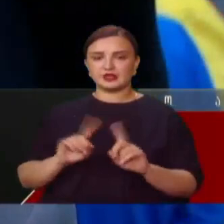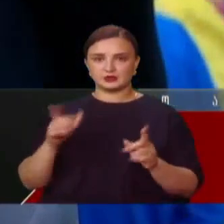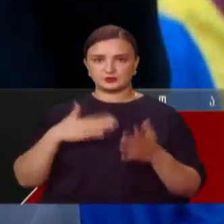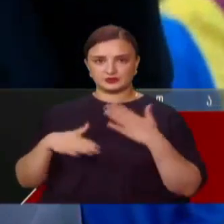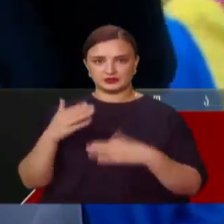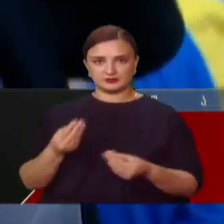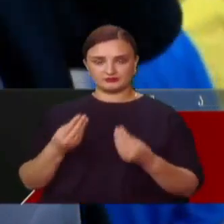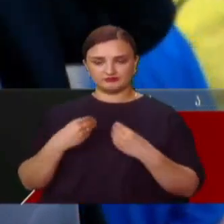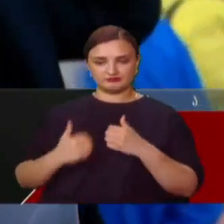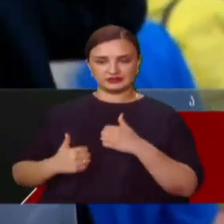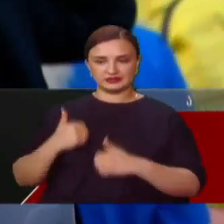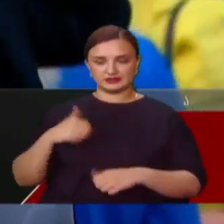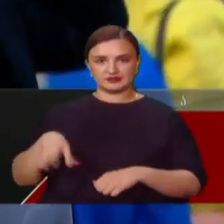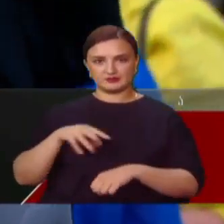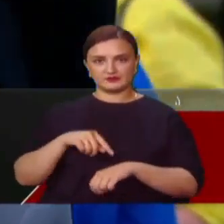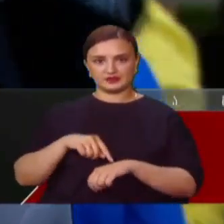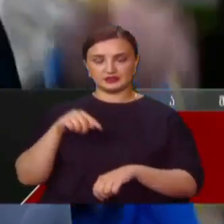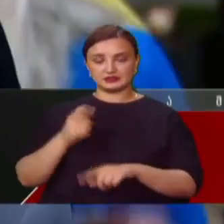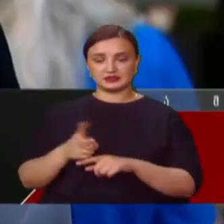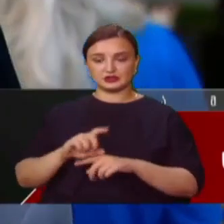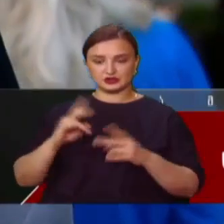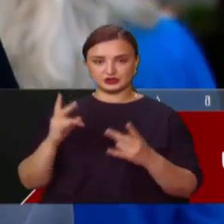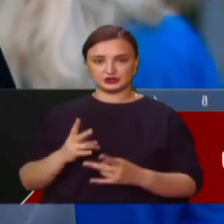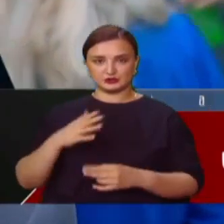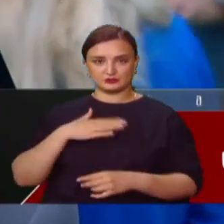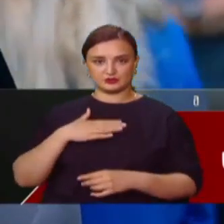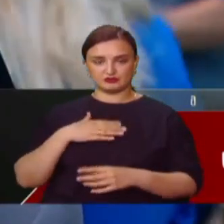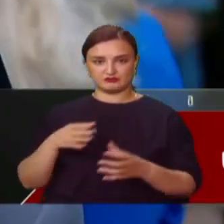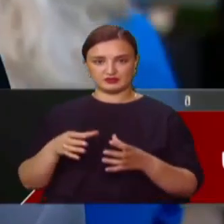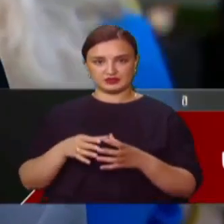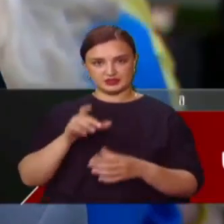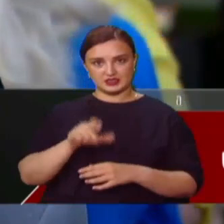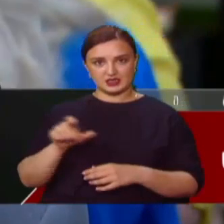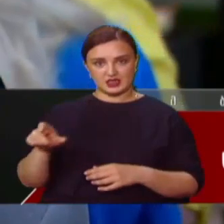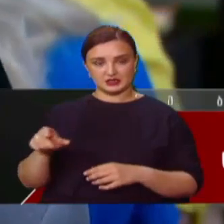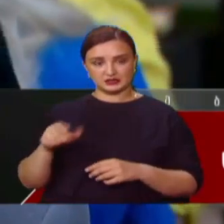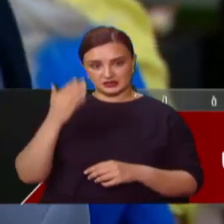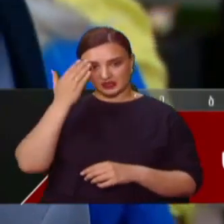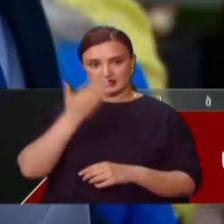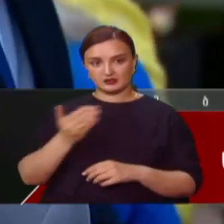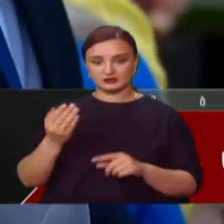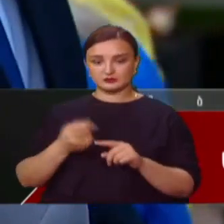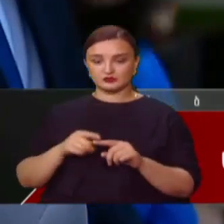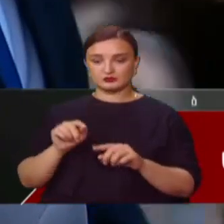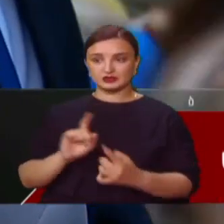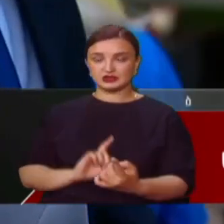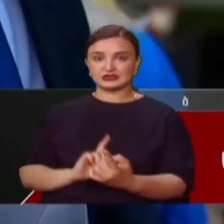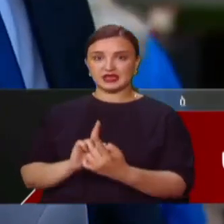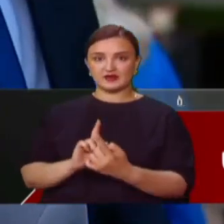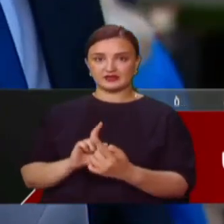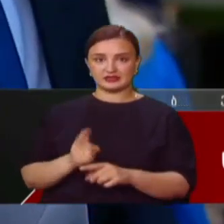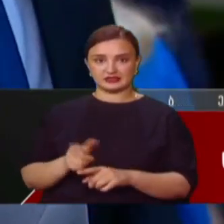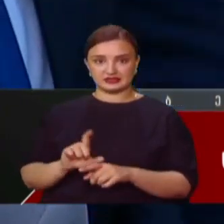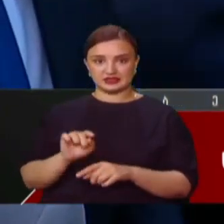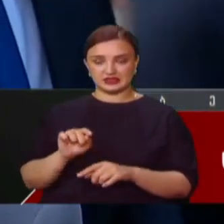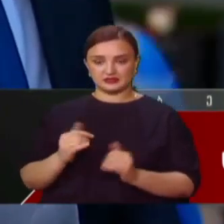kaçkes siyama kes kansda, da sasalın çirde bıda. Çünkü halk sakıdan gavam dinare is, masta bori dağıdırar, romelis. Bu